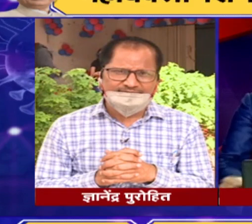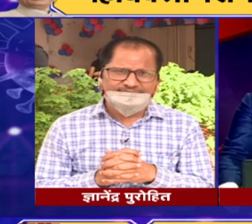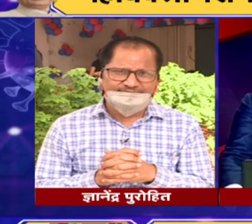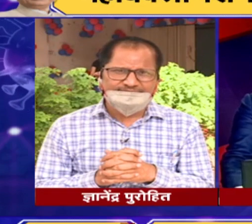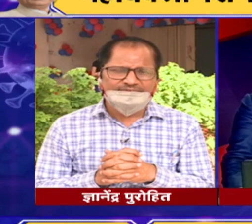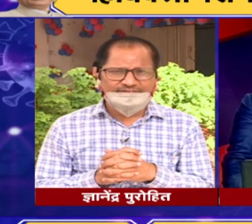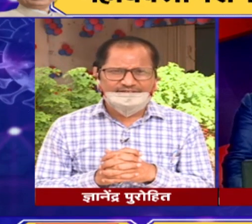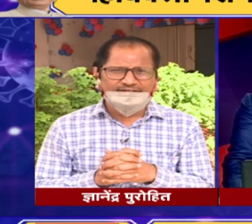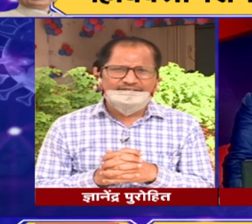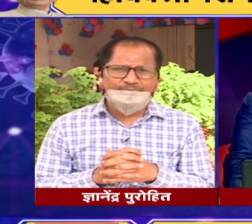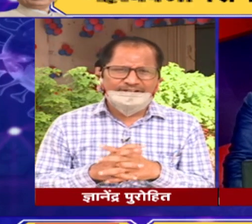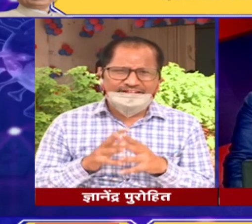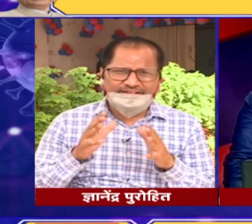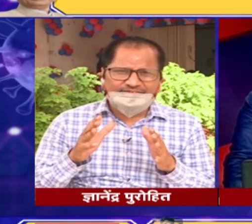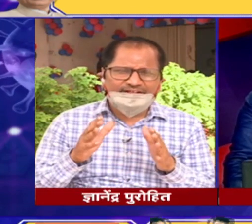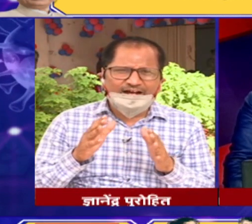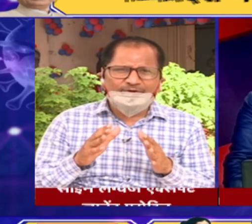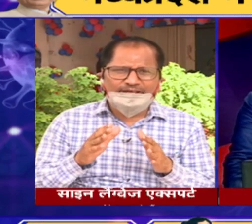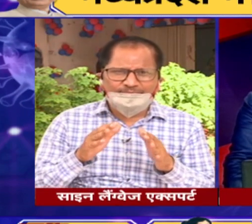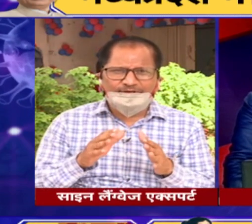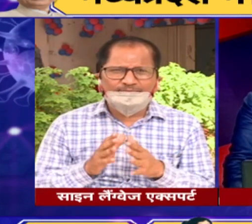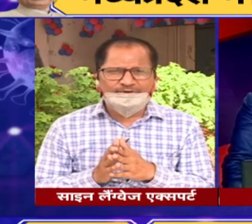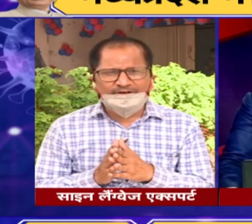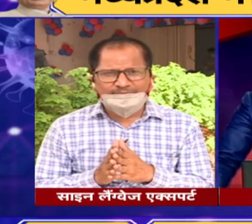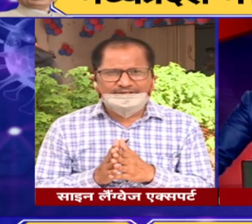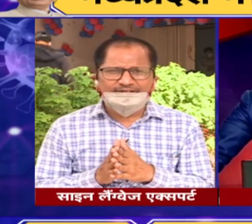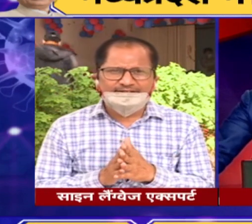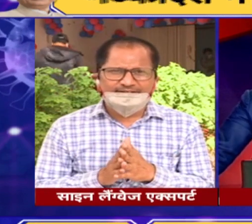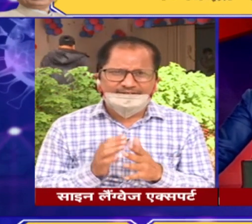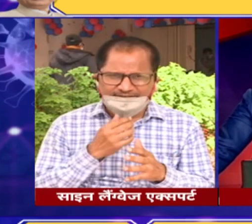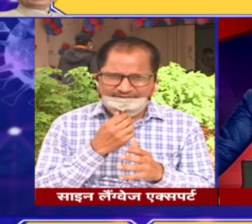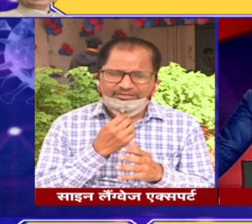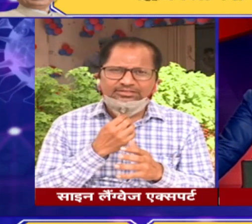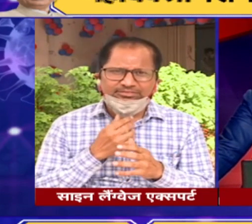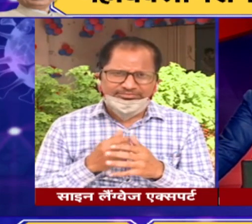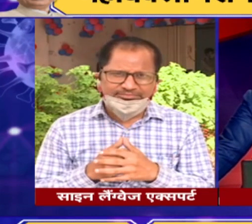ज्ञानेंद्र जी, आप पूरा एड्रेस और आपकी पूरी मंशा लिखवा दीजिए, मंत्री जी नोट कर रहे हैं उसको।